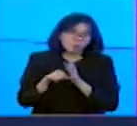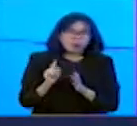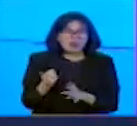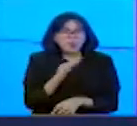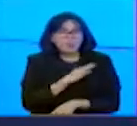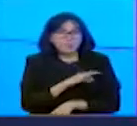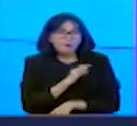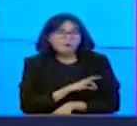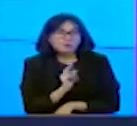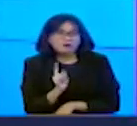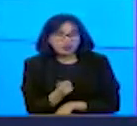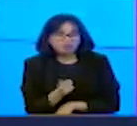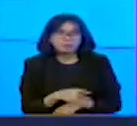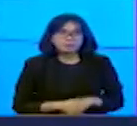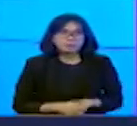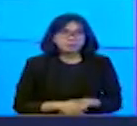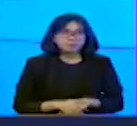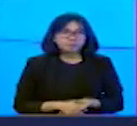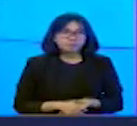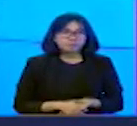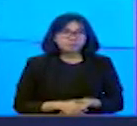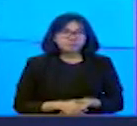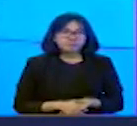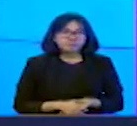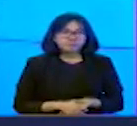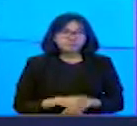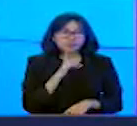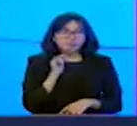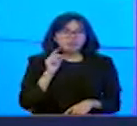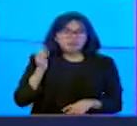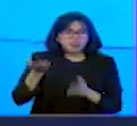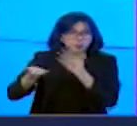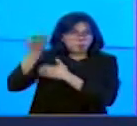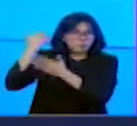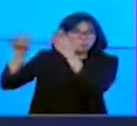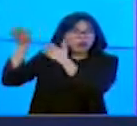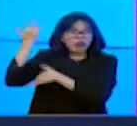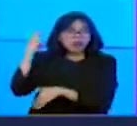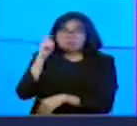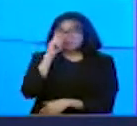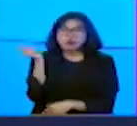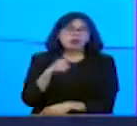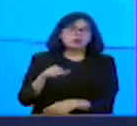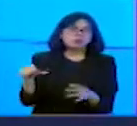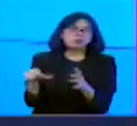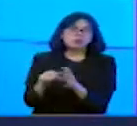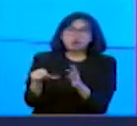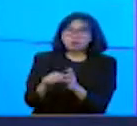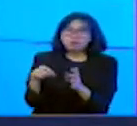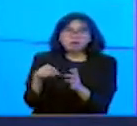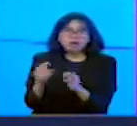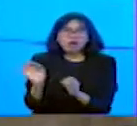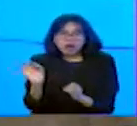Masalah ini enggak kayak kemarin-kemarin. Kemarin-kemarin sampai enggak makan 2